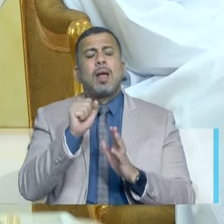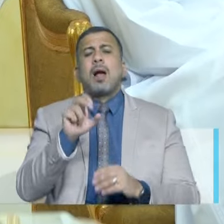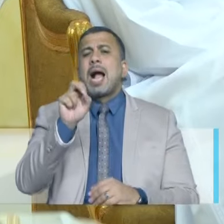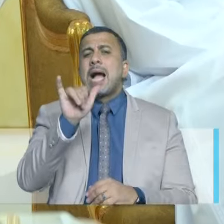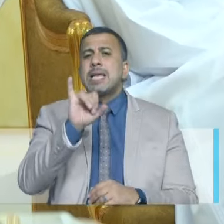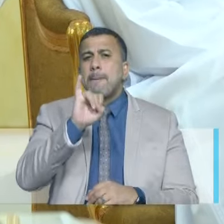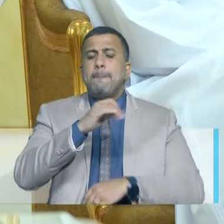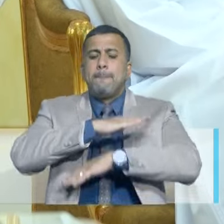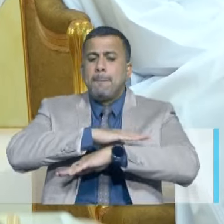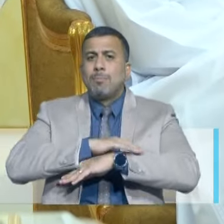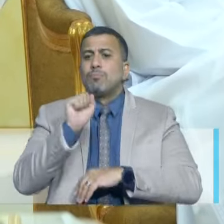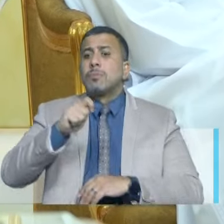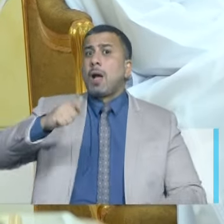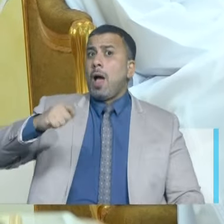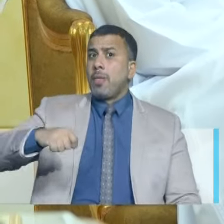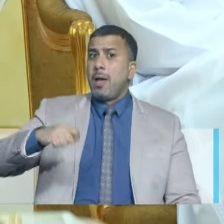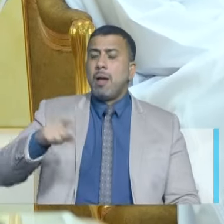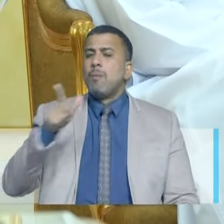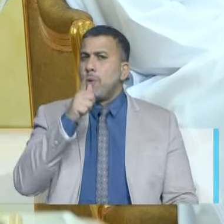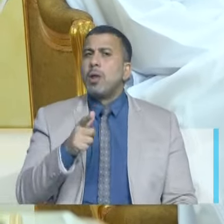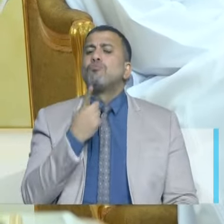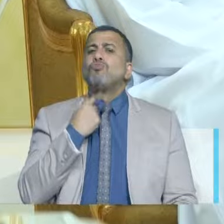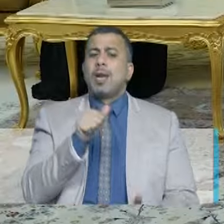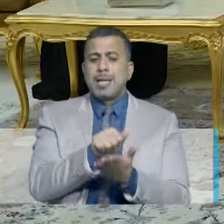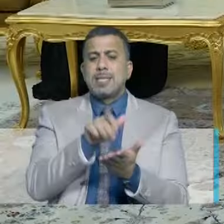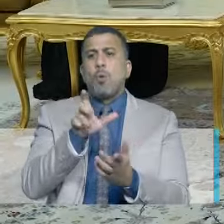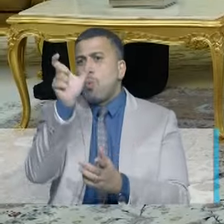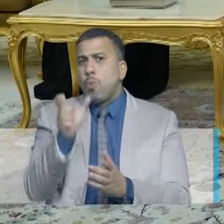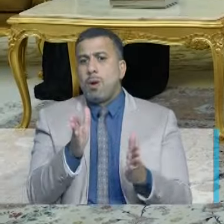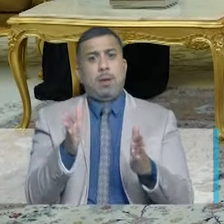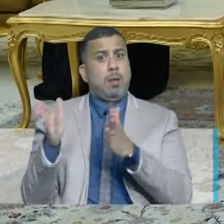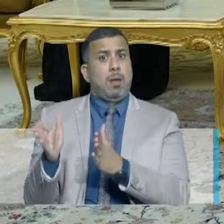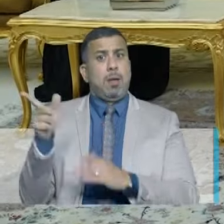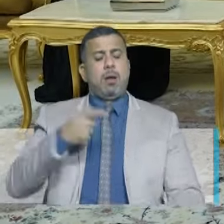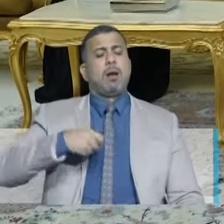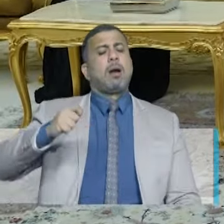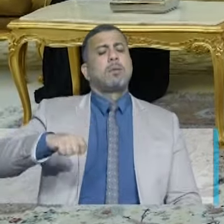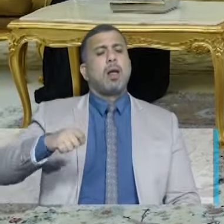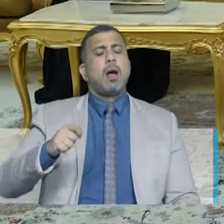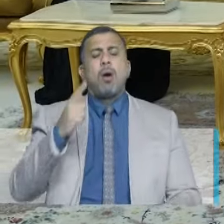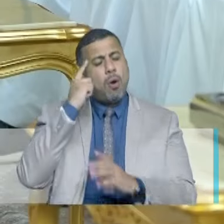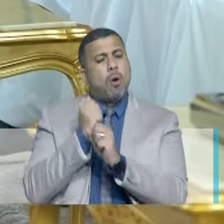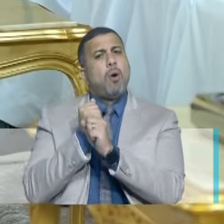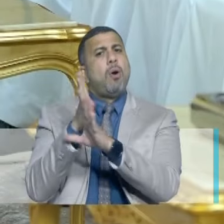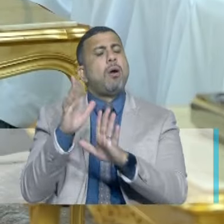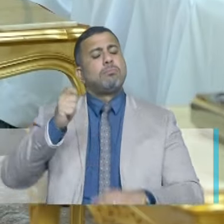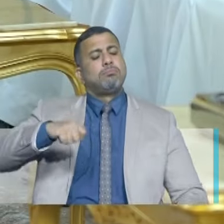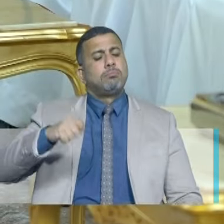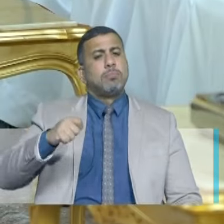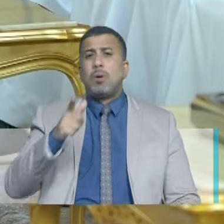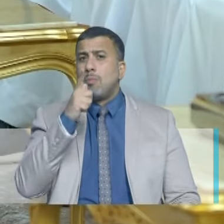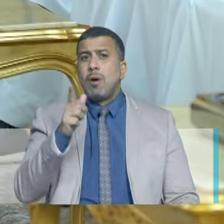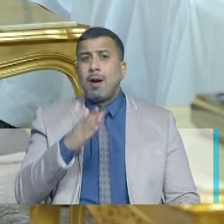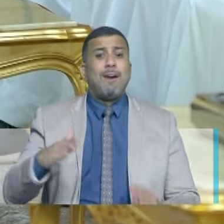بالسلطه القضائيه مما يؤكد مبدا استقلالها الذي يعطي القضاه الاستقلاليه الكامله حيث لا